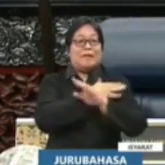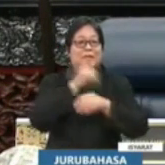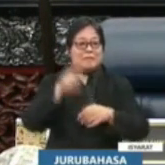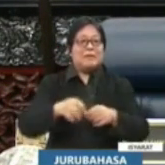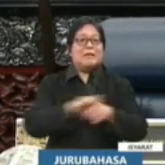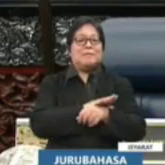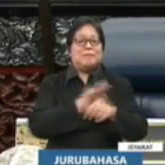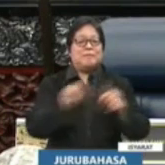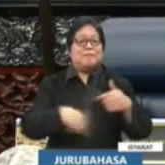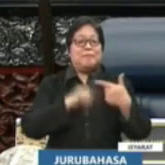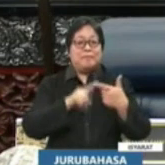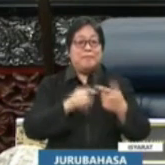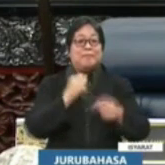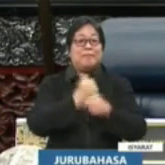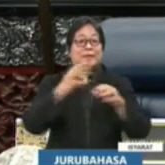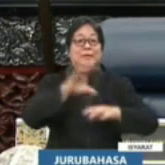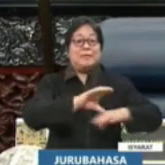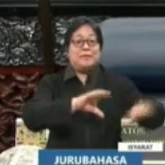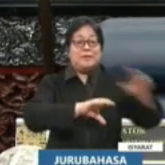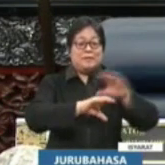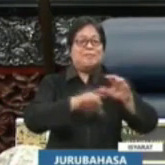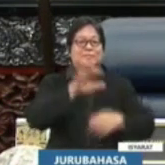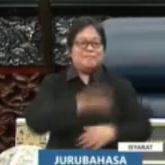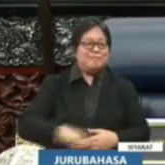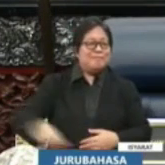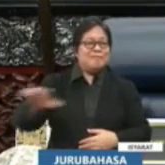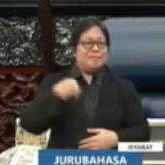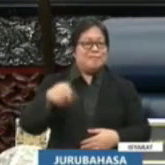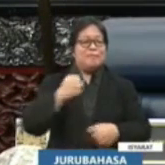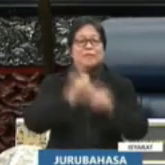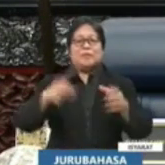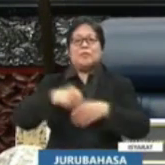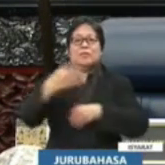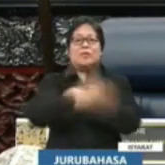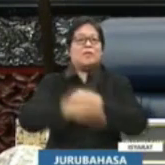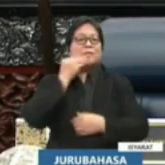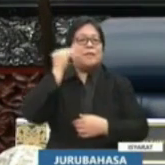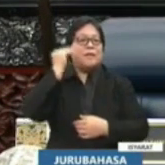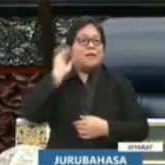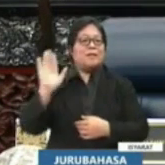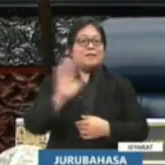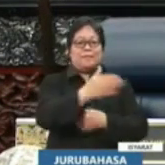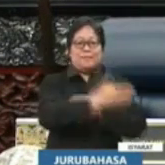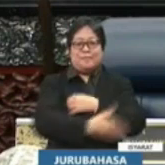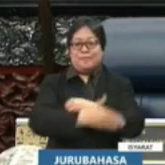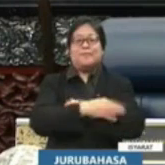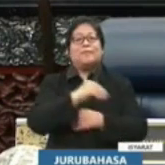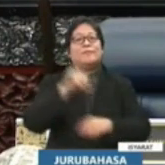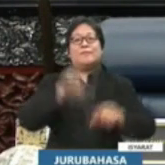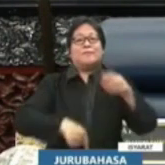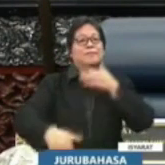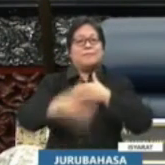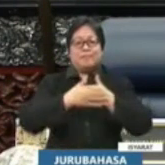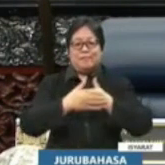lengkap dan yang kedua pekerja binaan yang kebanyakan terdiri daripada pekerja asing yang pulang ke negara asal dan tidak dapat